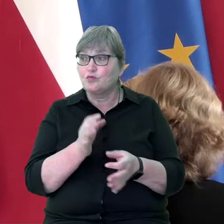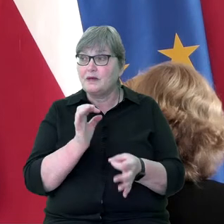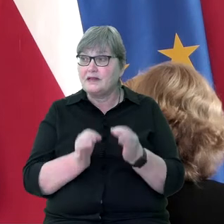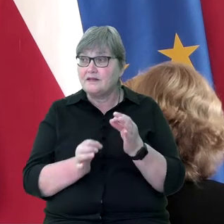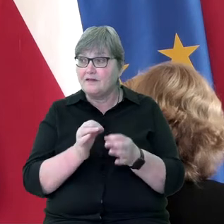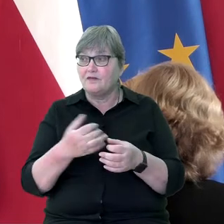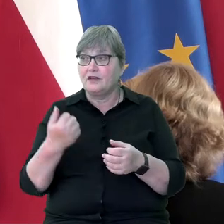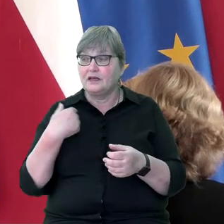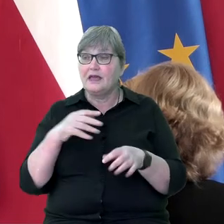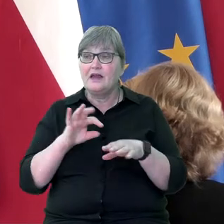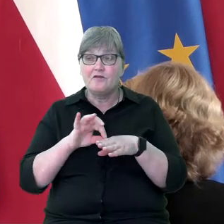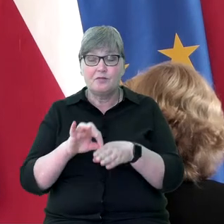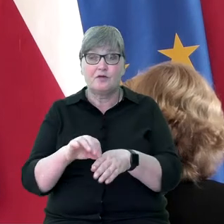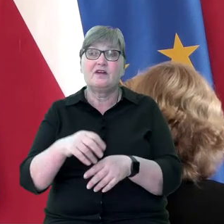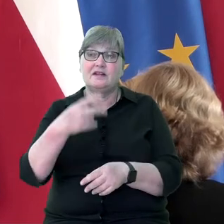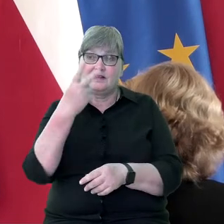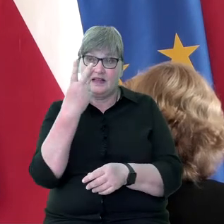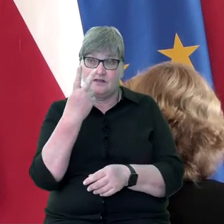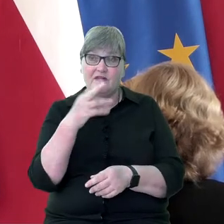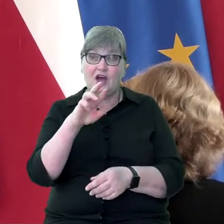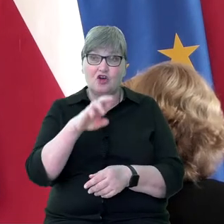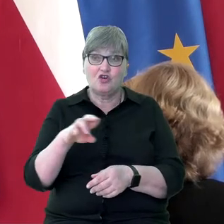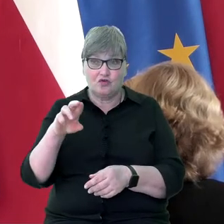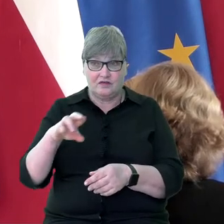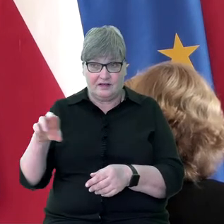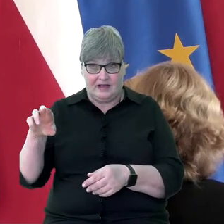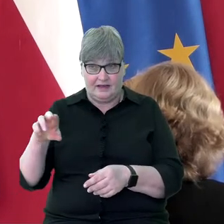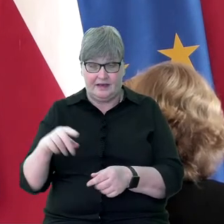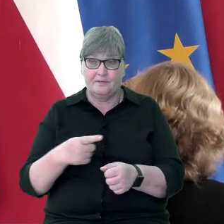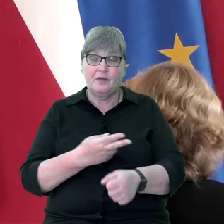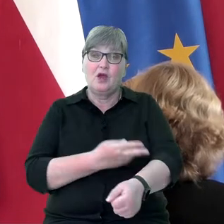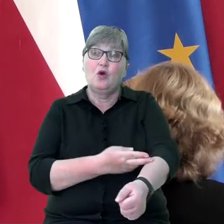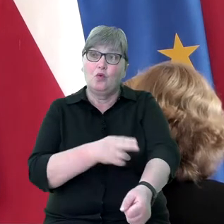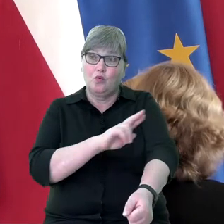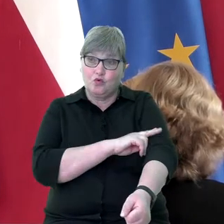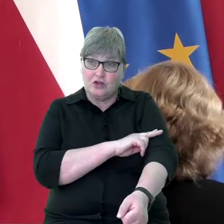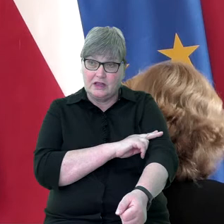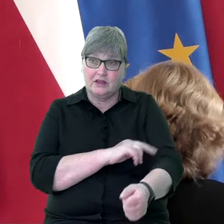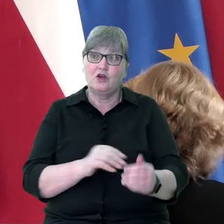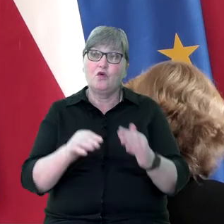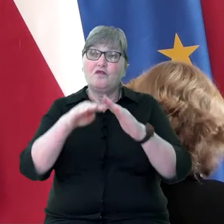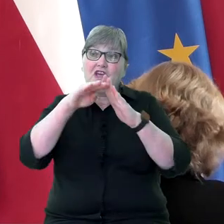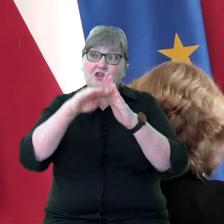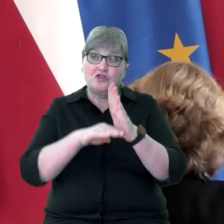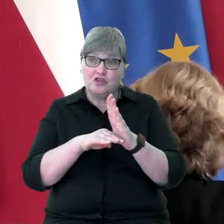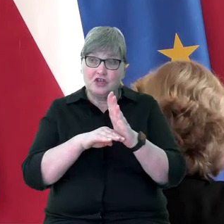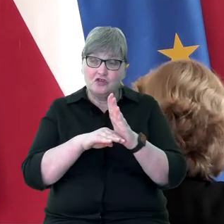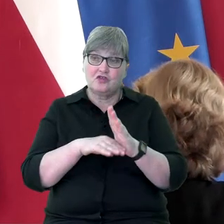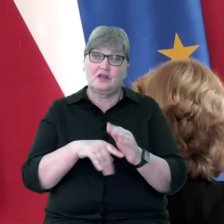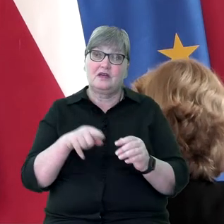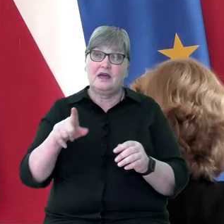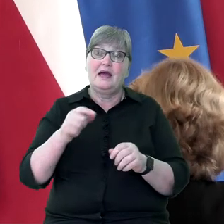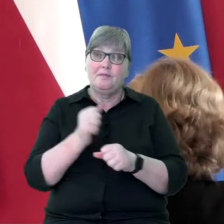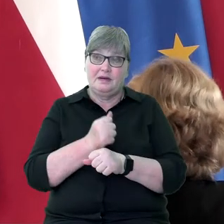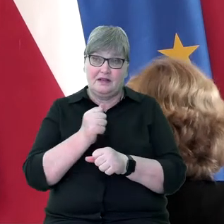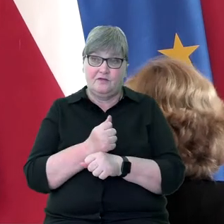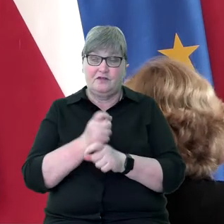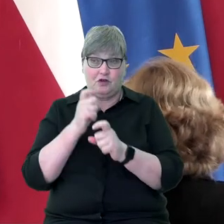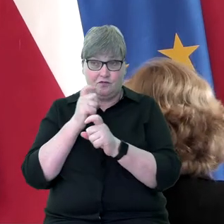dwie kategorie funkcjonariuszy państwowych: urzędników i niższych funkcjonariuszy państwowych.